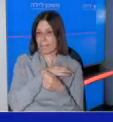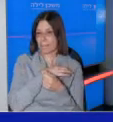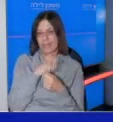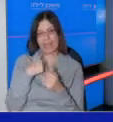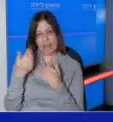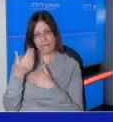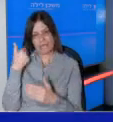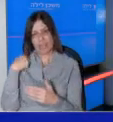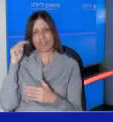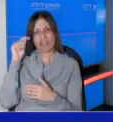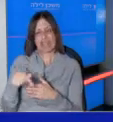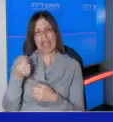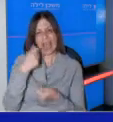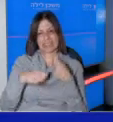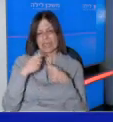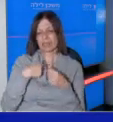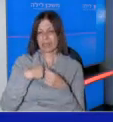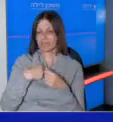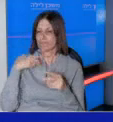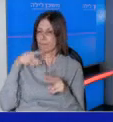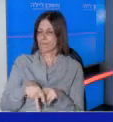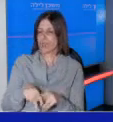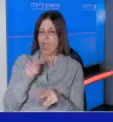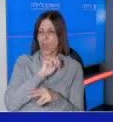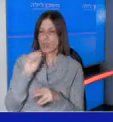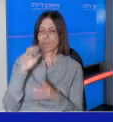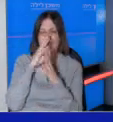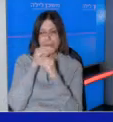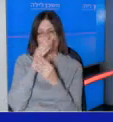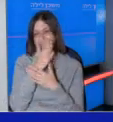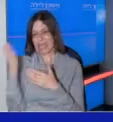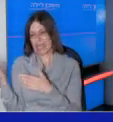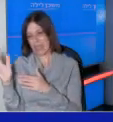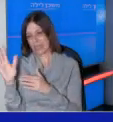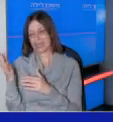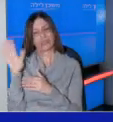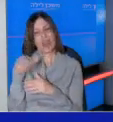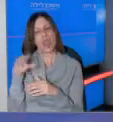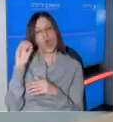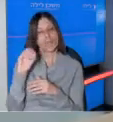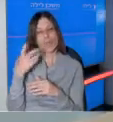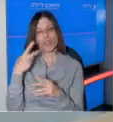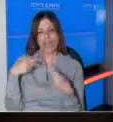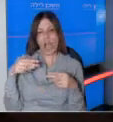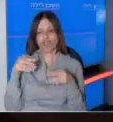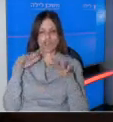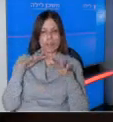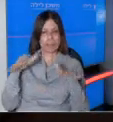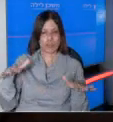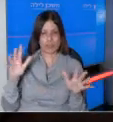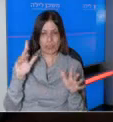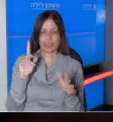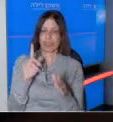עוד לפני שנגיע לעסקים, לי צרה מאוד הנושא שמדברים מצד אחד על האומיקרון והחשש מההתפשטות,